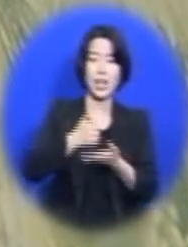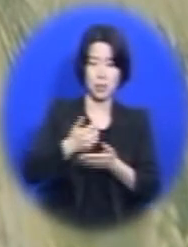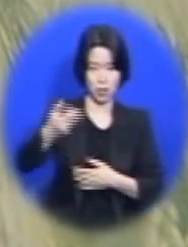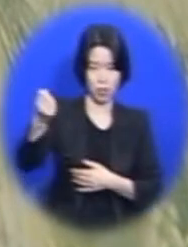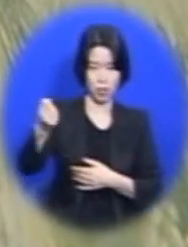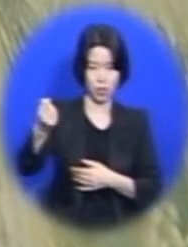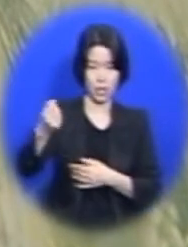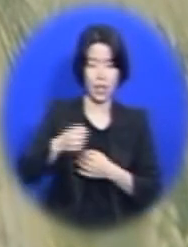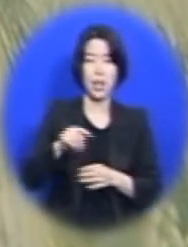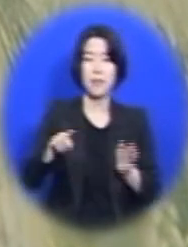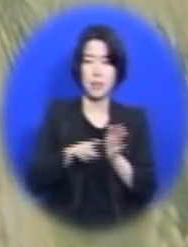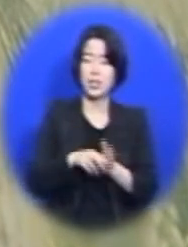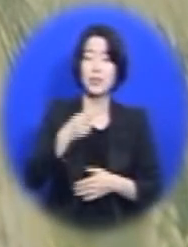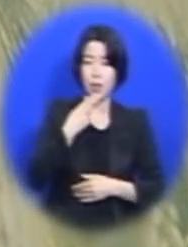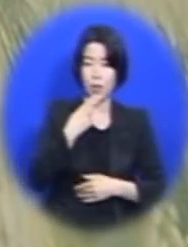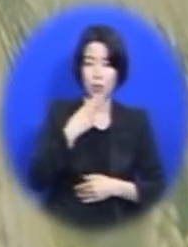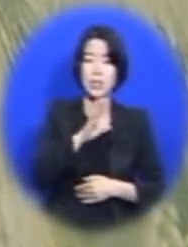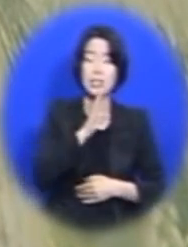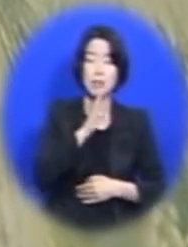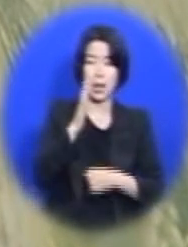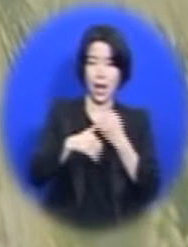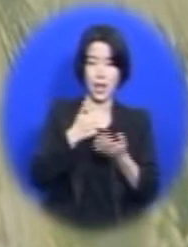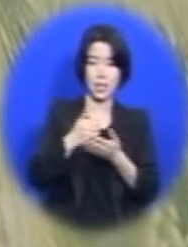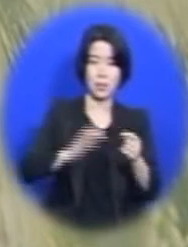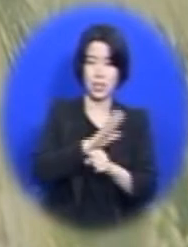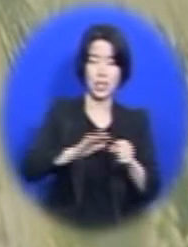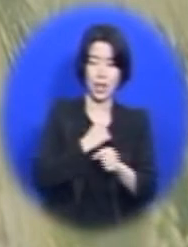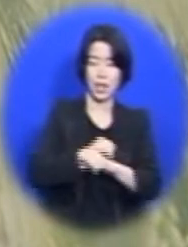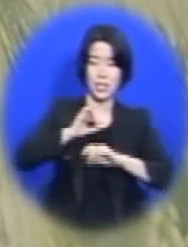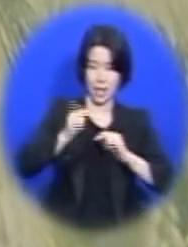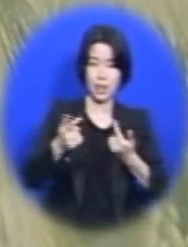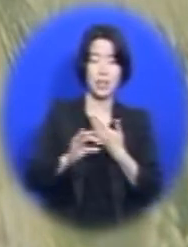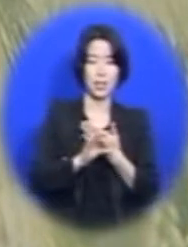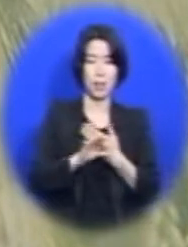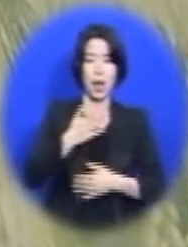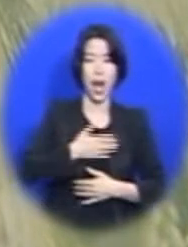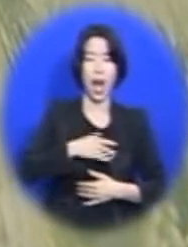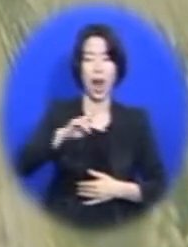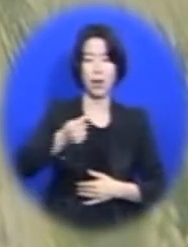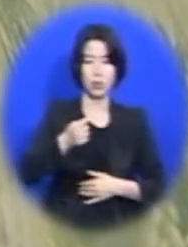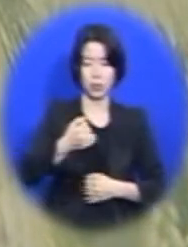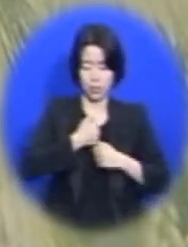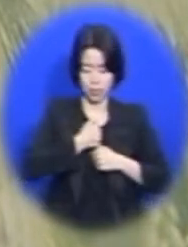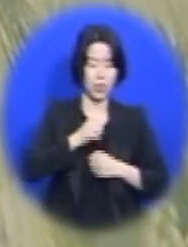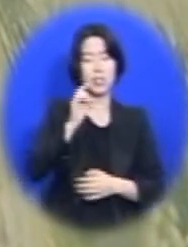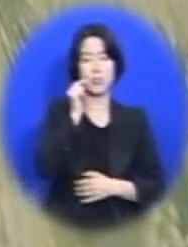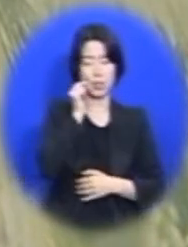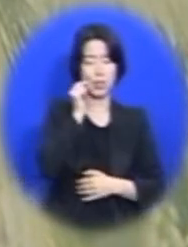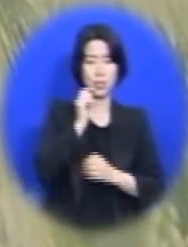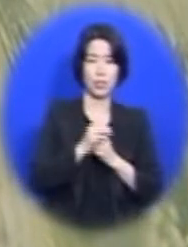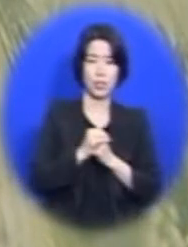거예요. 믿음이 없고 정말 하나님을 사랑하지 않는다면 알고도 지키지를 못합니다.